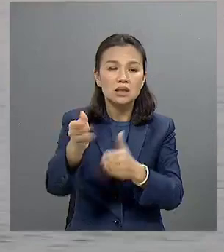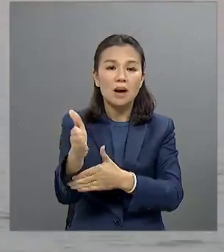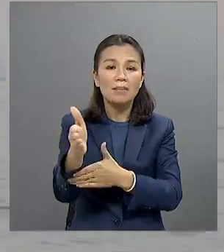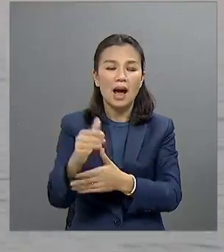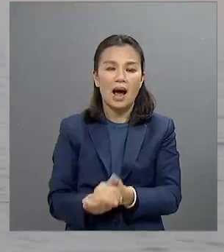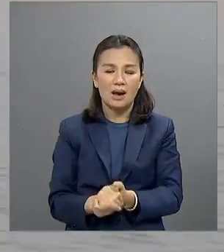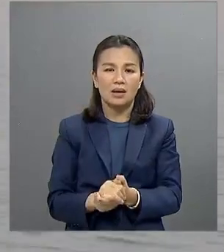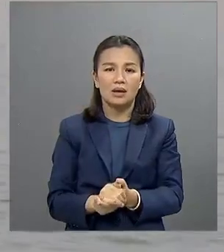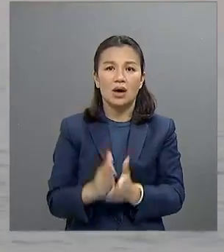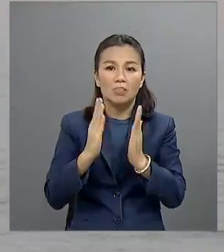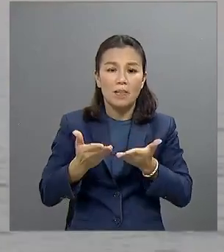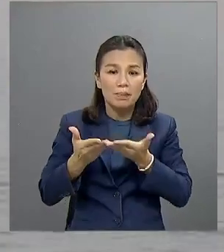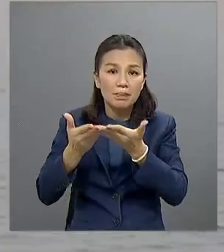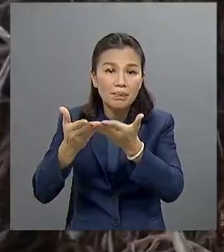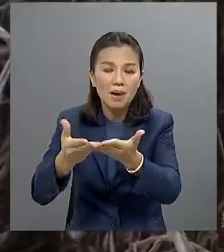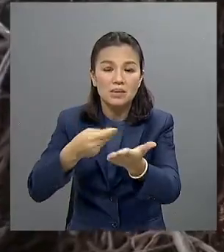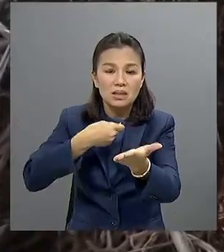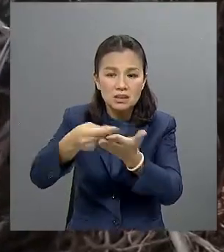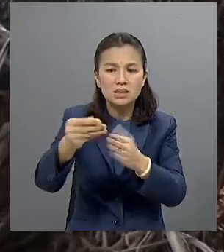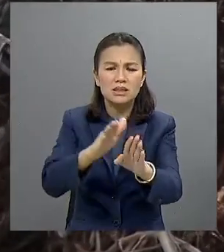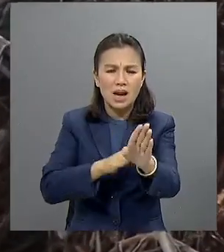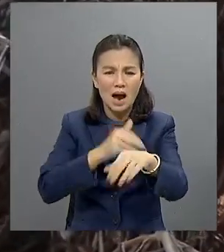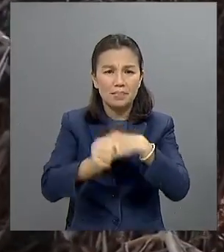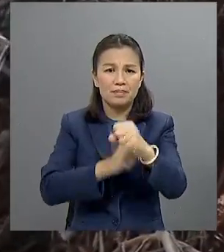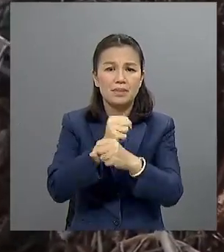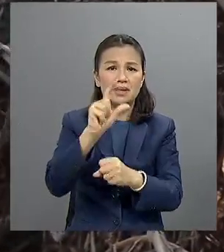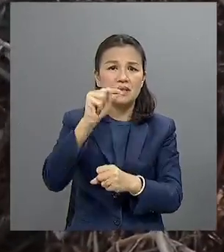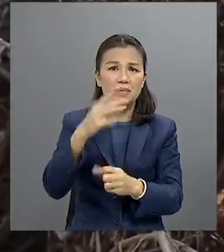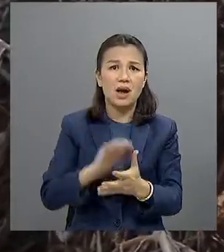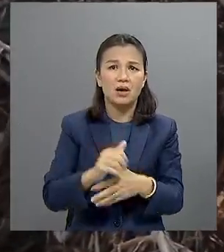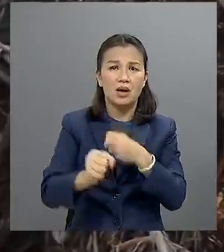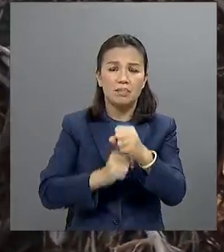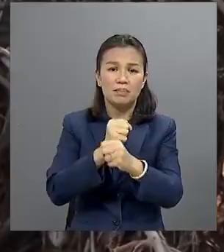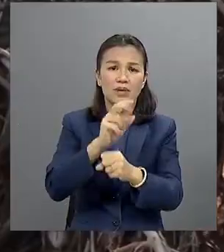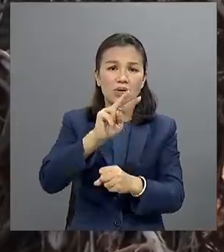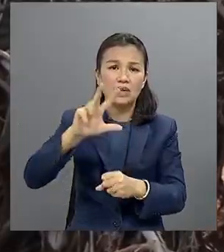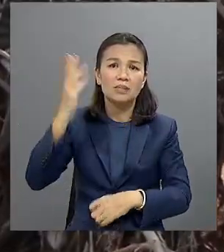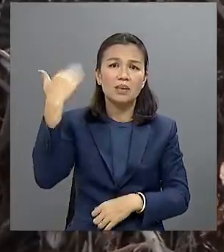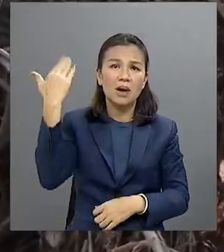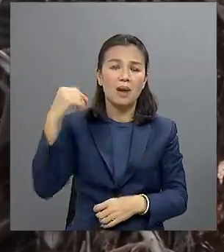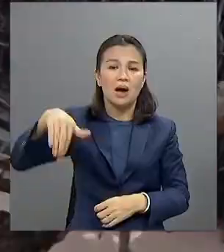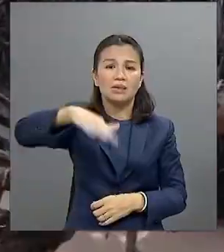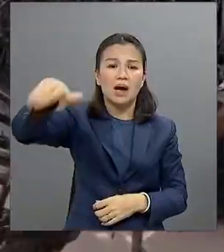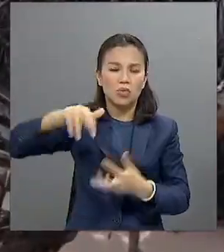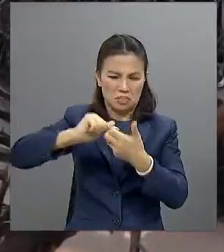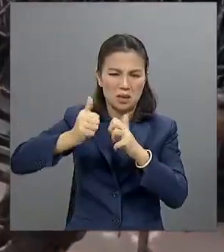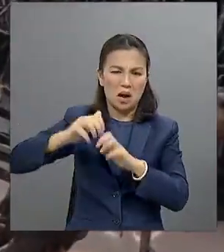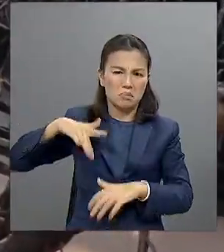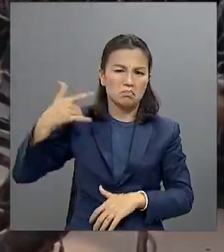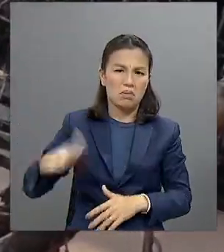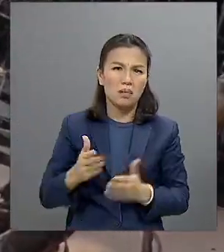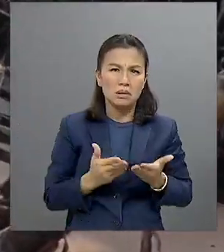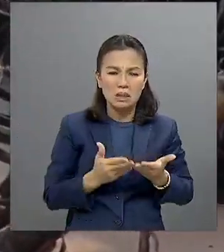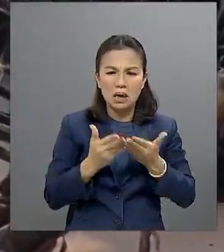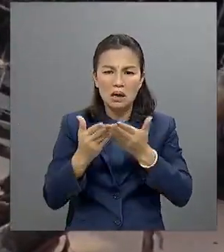สัตว์น้ำมากว่า20ปีแล้วจนกระทั่ง 2-3 ปีที่ผ่านมาเนี่ยพบว่าประมงพื้นบ้านเหล่านี้เดือดร้อนเรื่องการนำเรือเข้าออกเพราะว่ามีต้นไ